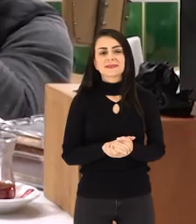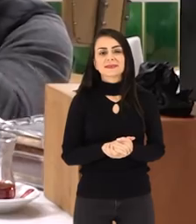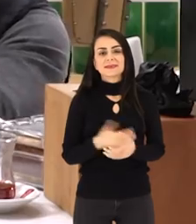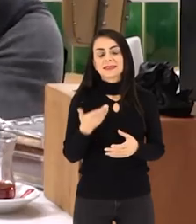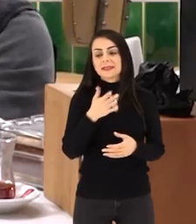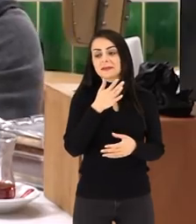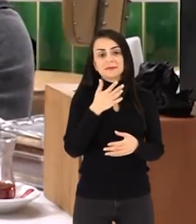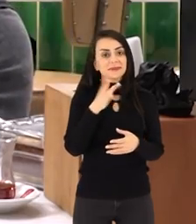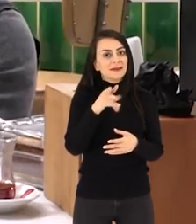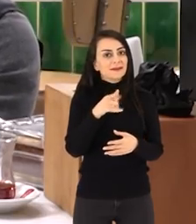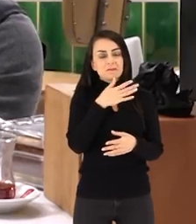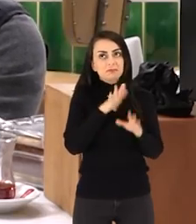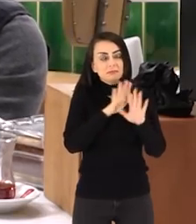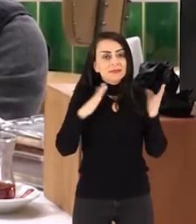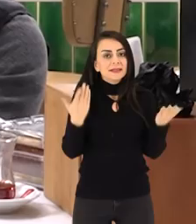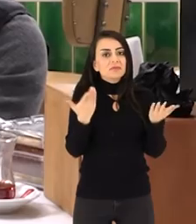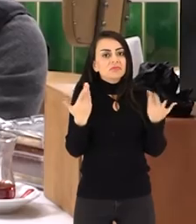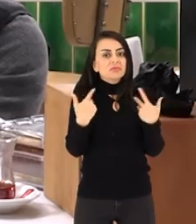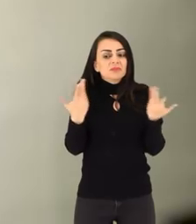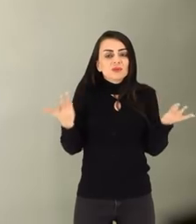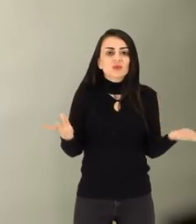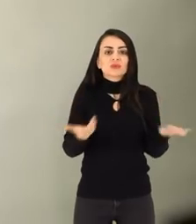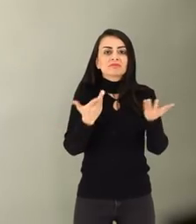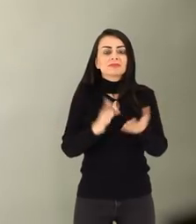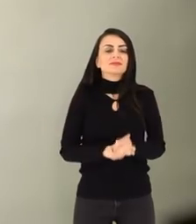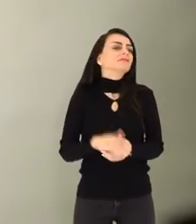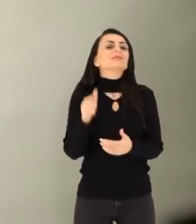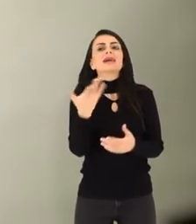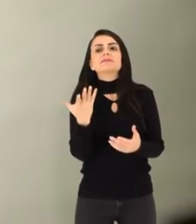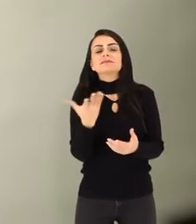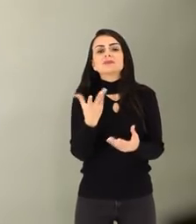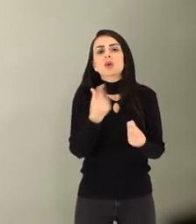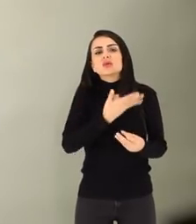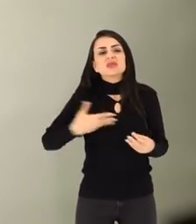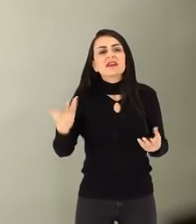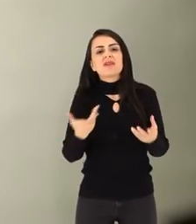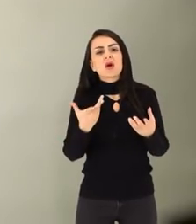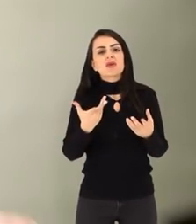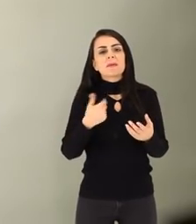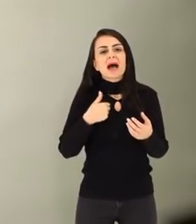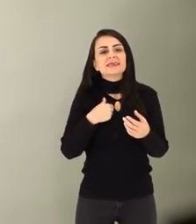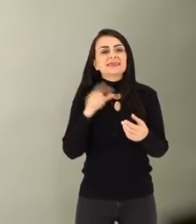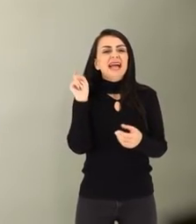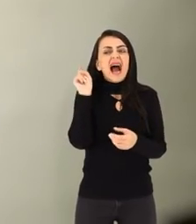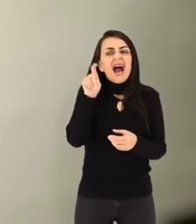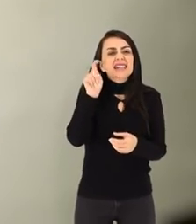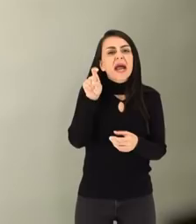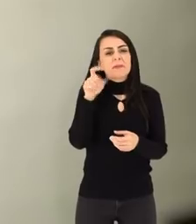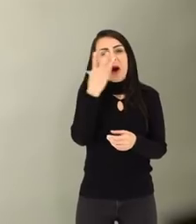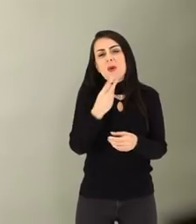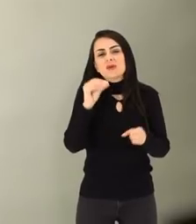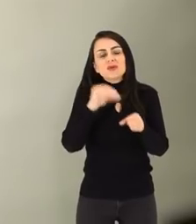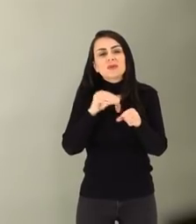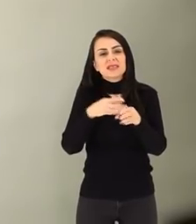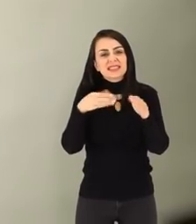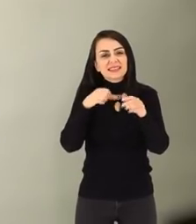bana res çekiyorsun. Yani ne bileyim, şeyi çok seviyorum işte, burcumdan belki de ya, akrebim ben. İşte böyle taş altları yani, hani anladın